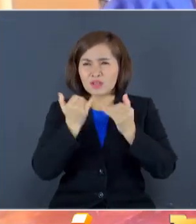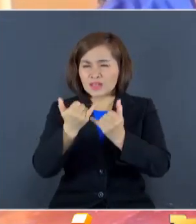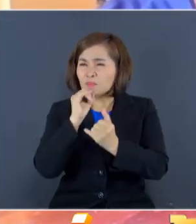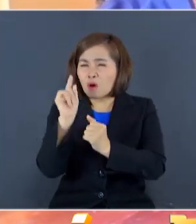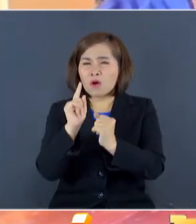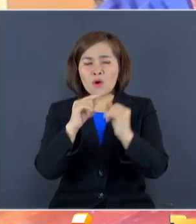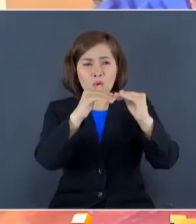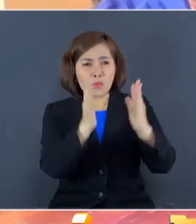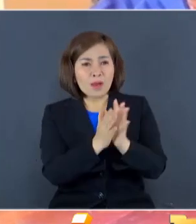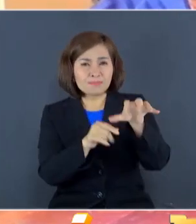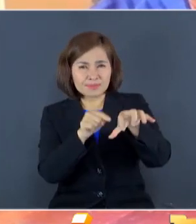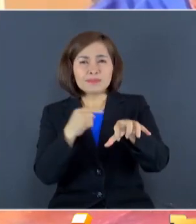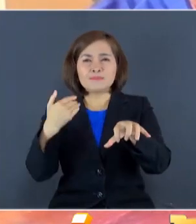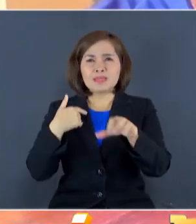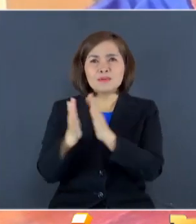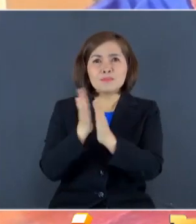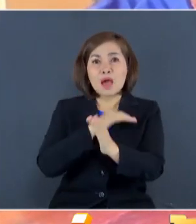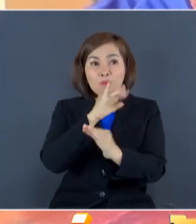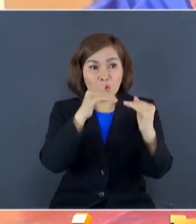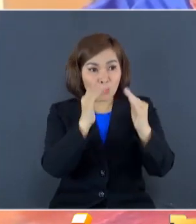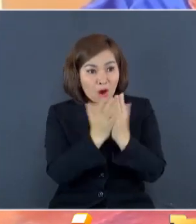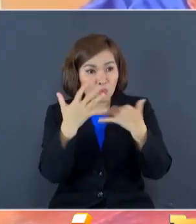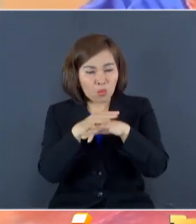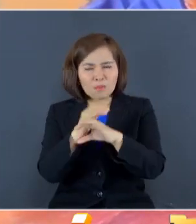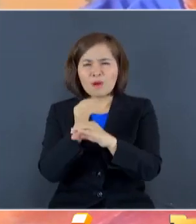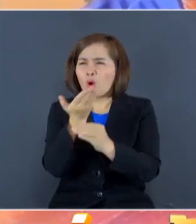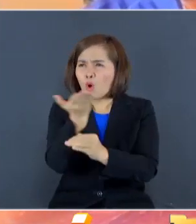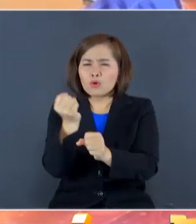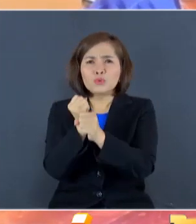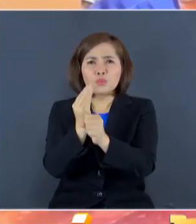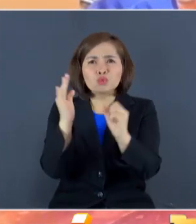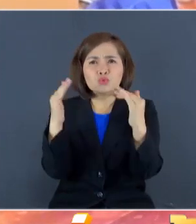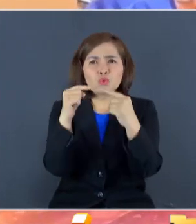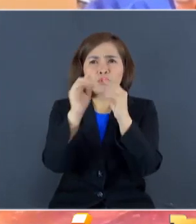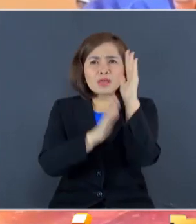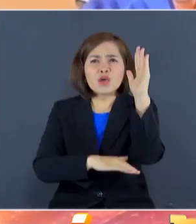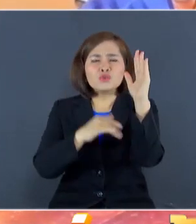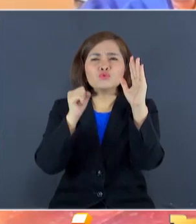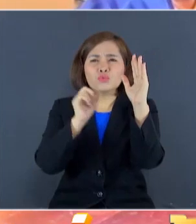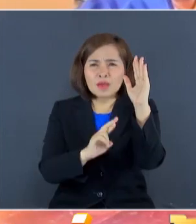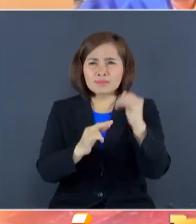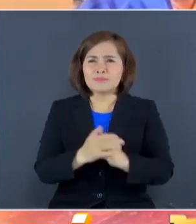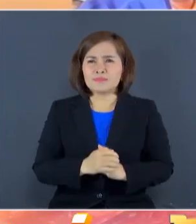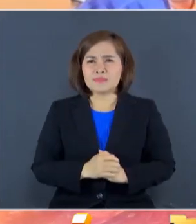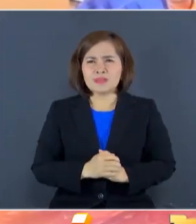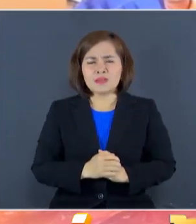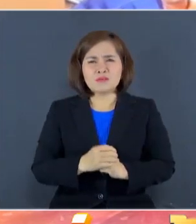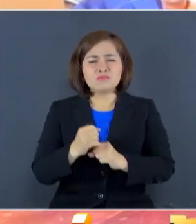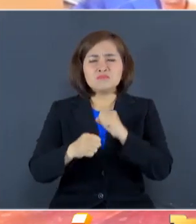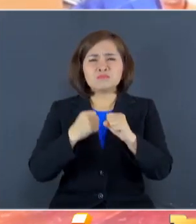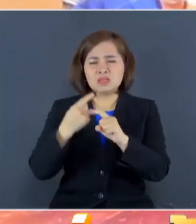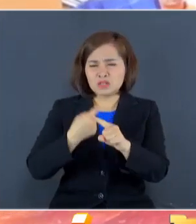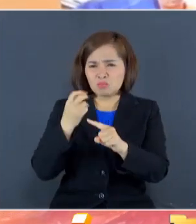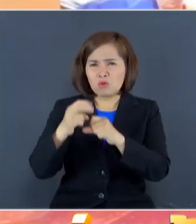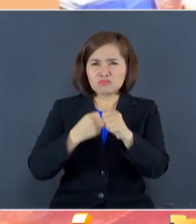บวชมาจากวัดอาจารย์รูปหนึ่งแล้วมาทำการเรียรายอยู่ในเขตสุราษฎร์นี่ครับอาจารย ์ท่านมาปีที่แล้วผมไม่ได้มีบวชพระ ไม่มีบวช เนี่ยหลวง